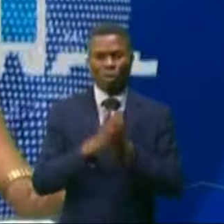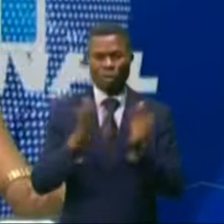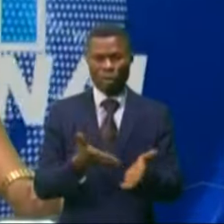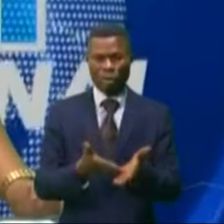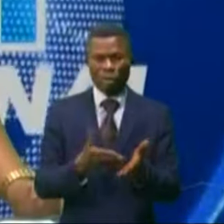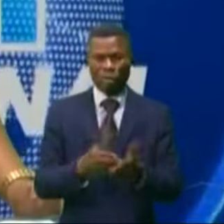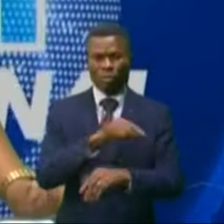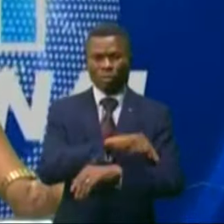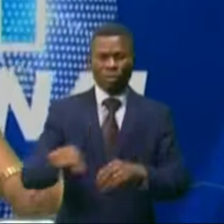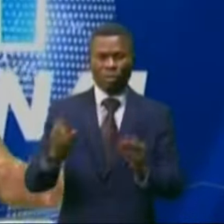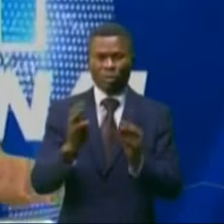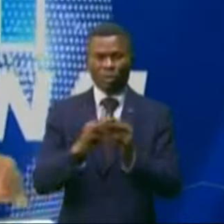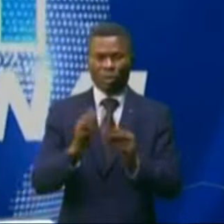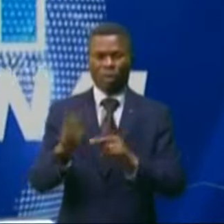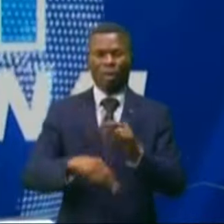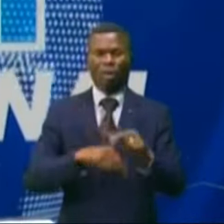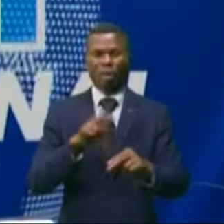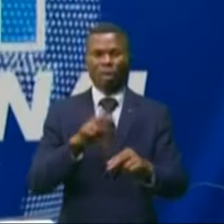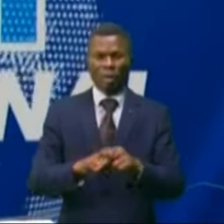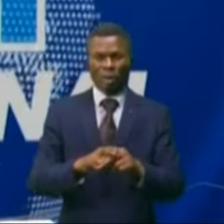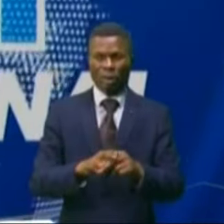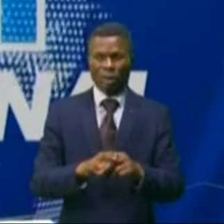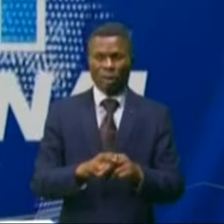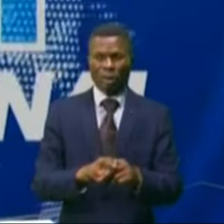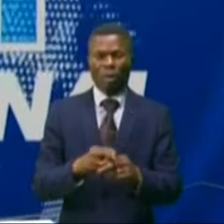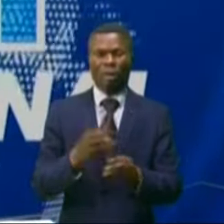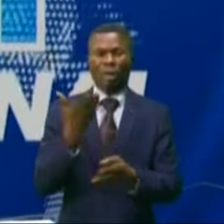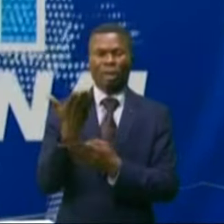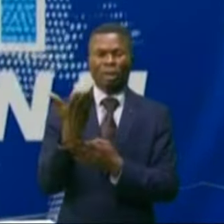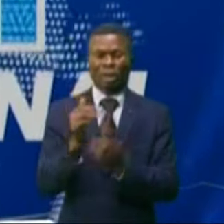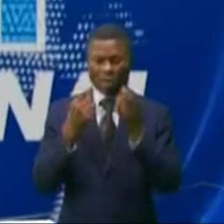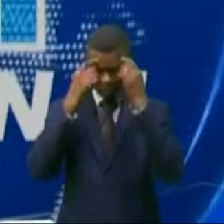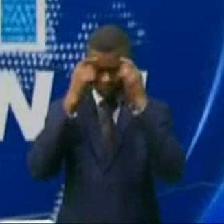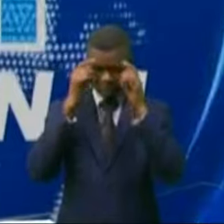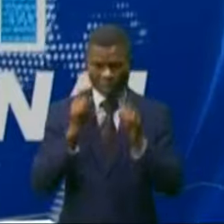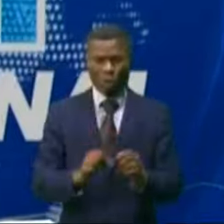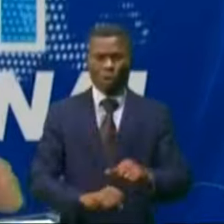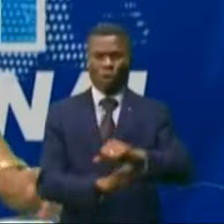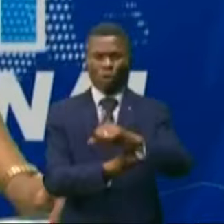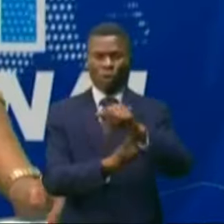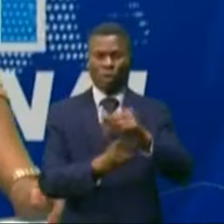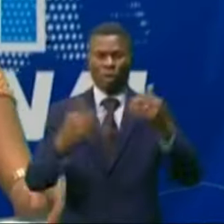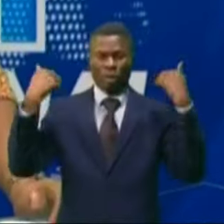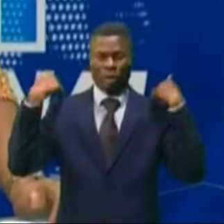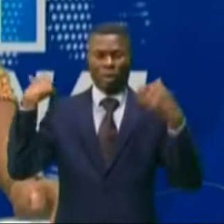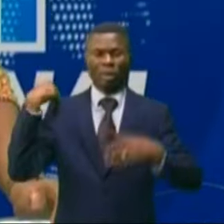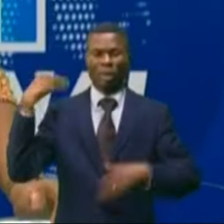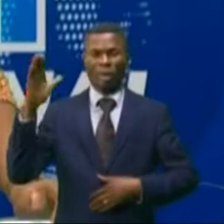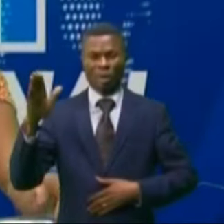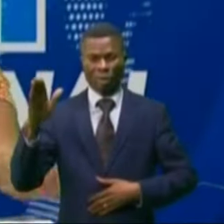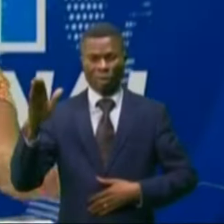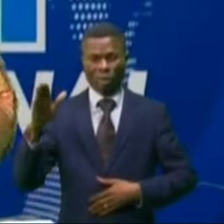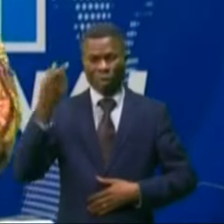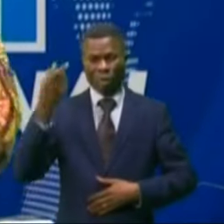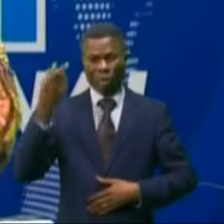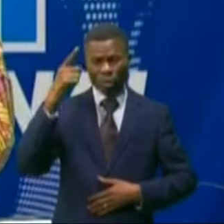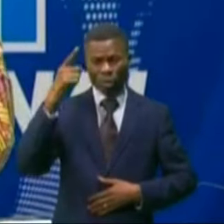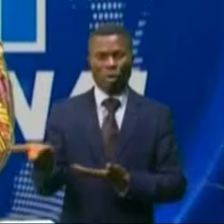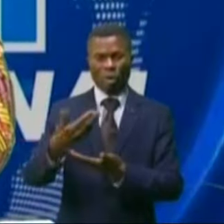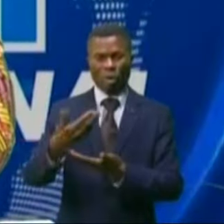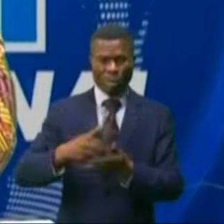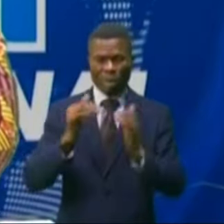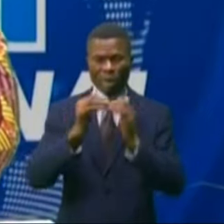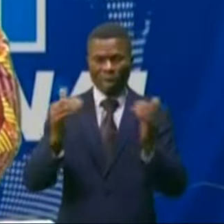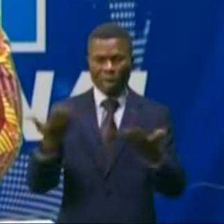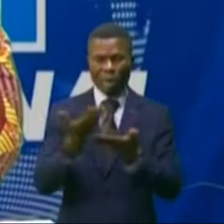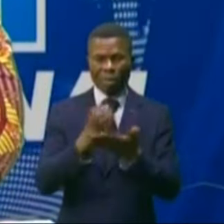Le bureau de l'Assemblée nationale réitère son engagement à accompagner le chef de l'État pour le retour de la